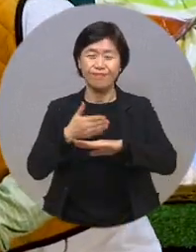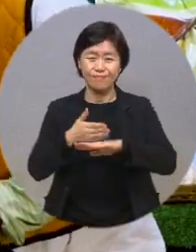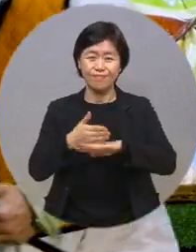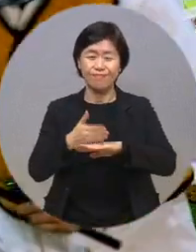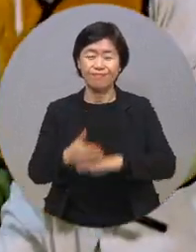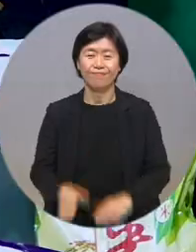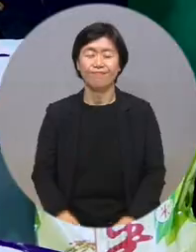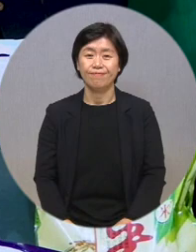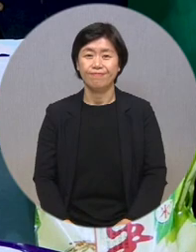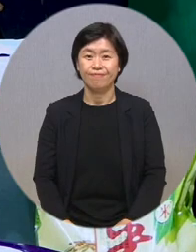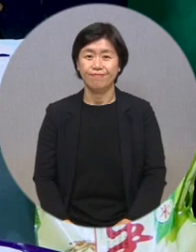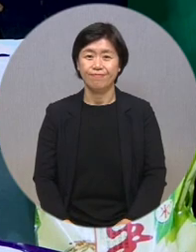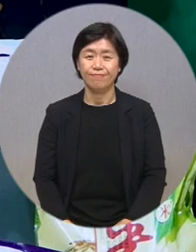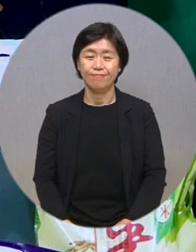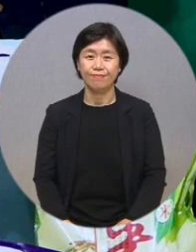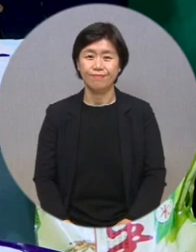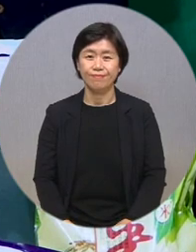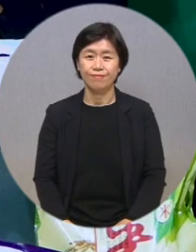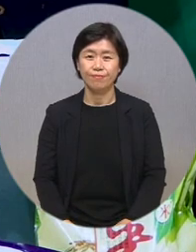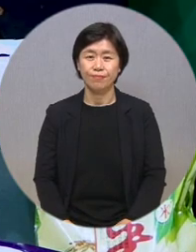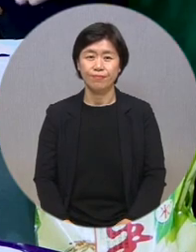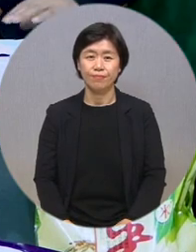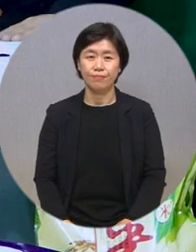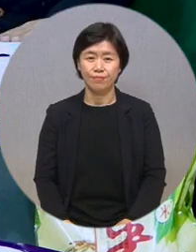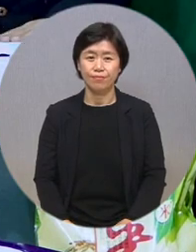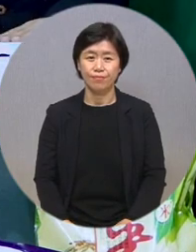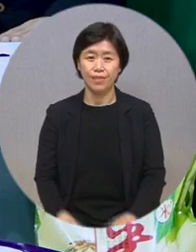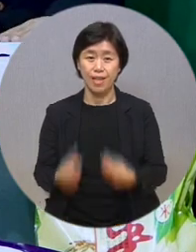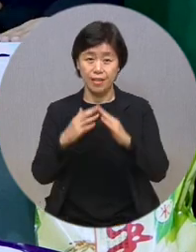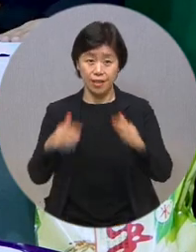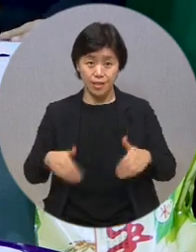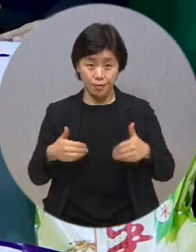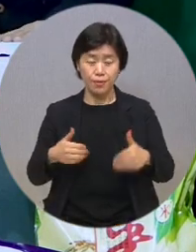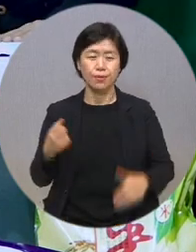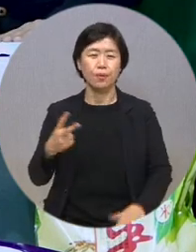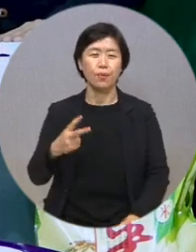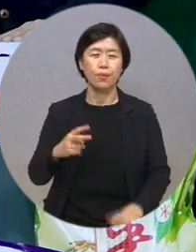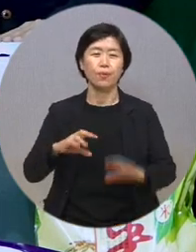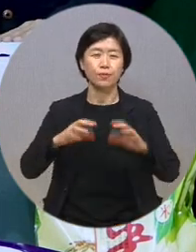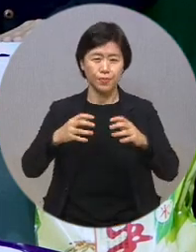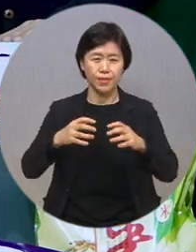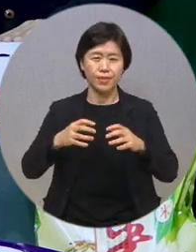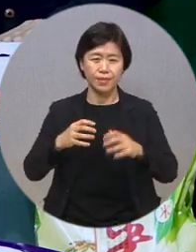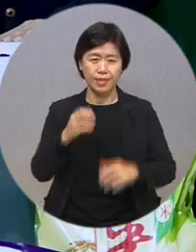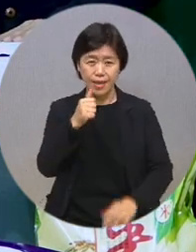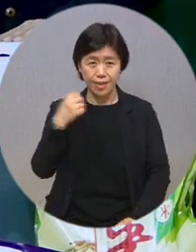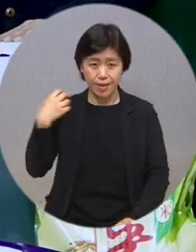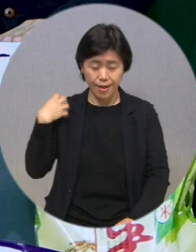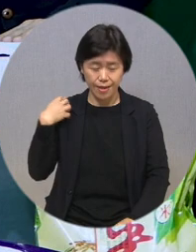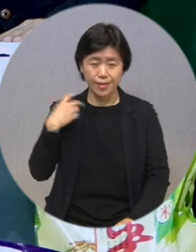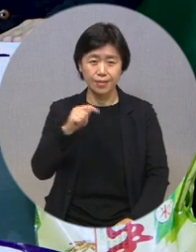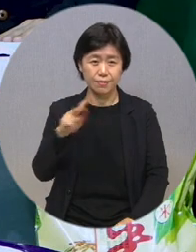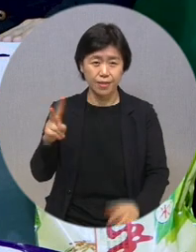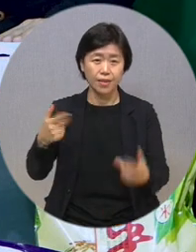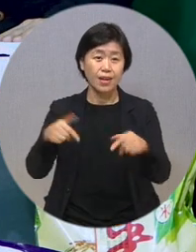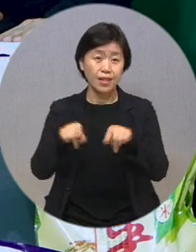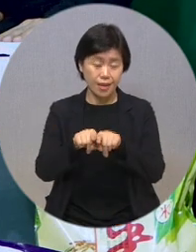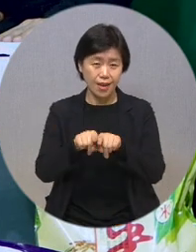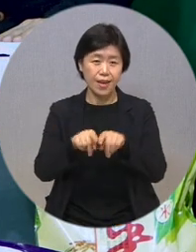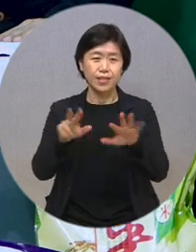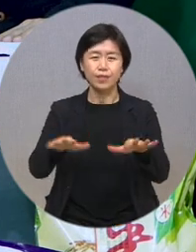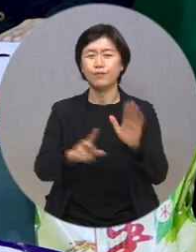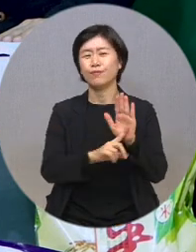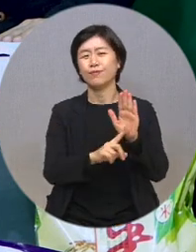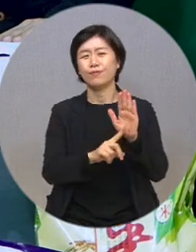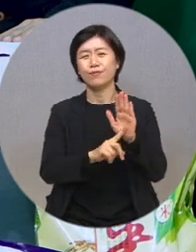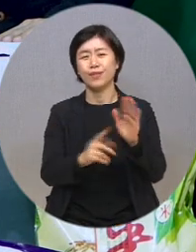고맙습니다. 자, 전라남도와 저희 국민안내양TV가 함께 남도장터에서 판매되고 있는 품목들을